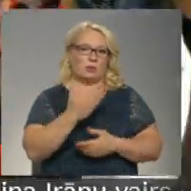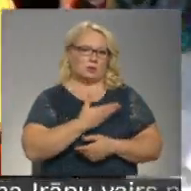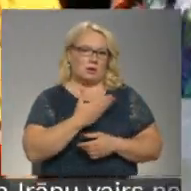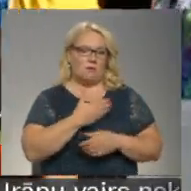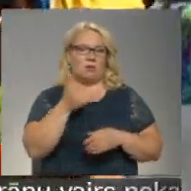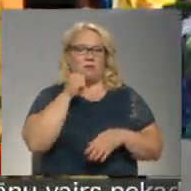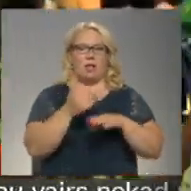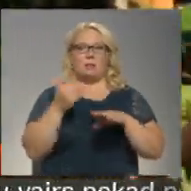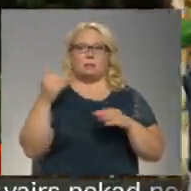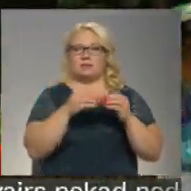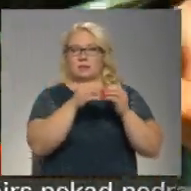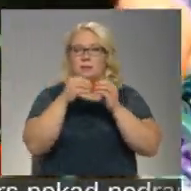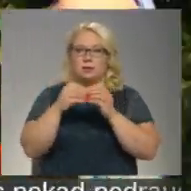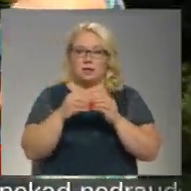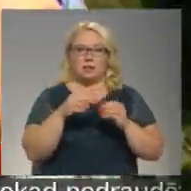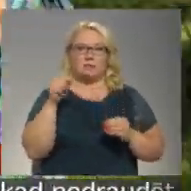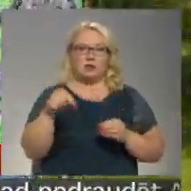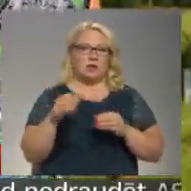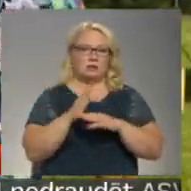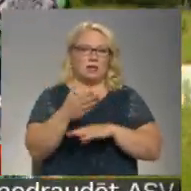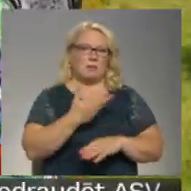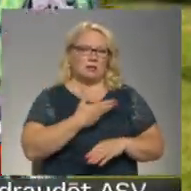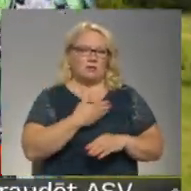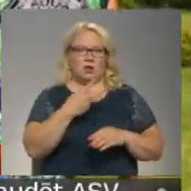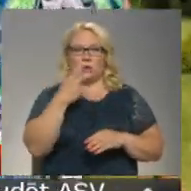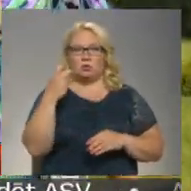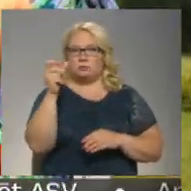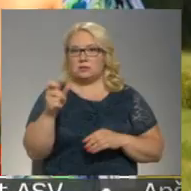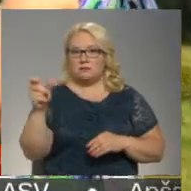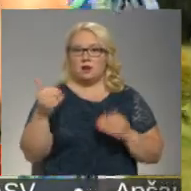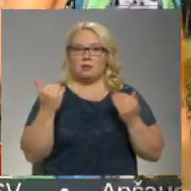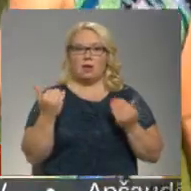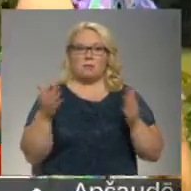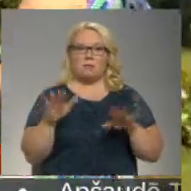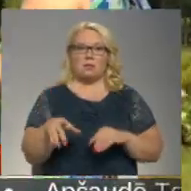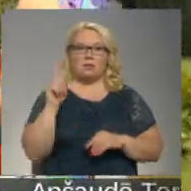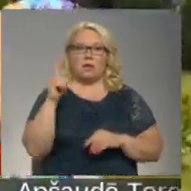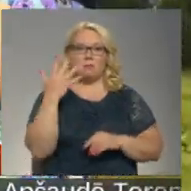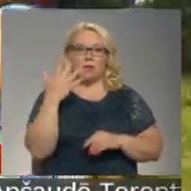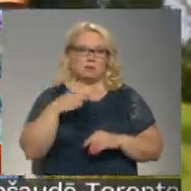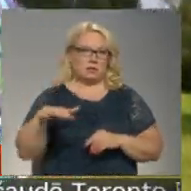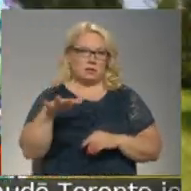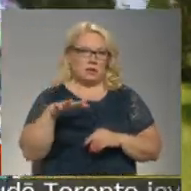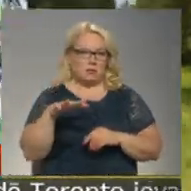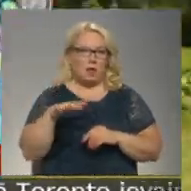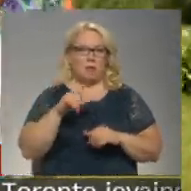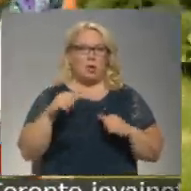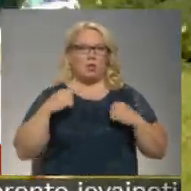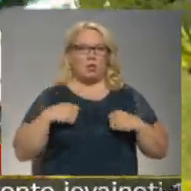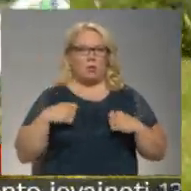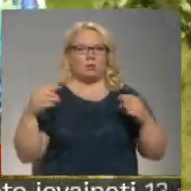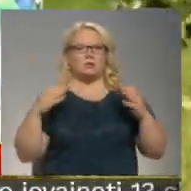Vēl pirms gadiem 10 Grīdzgalē dzīvojuši ap 200 cilvēku. Šodien palikušas vien 5 ģimenes, bet godoši šurp